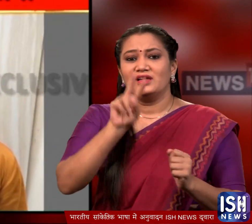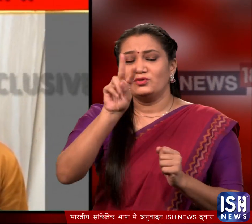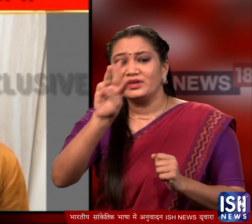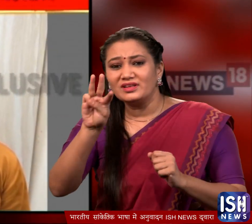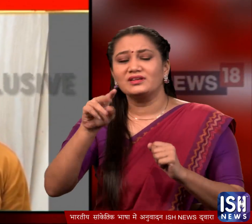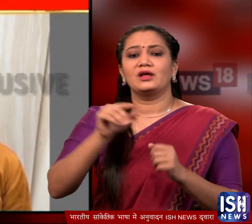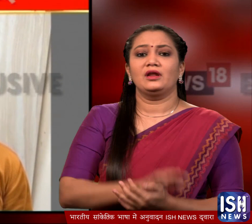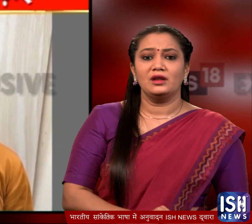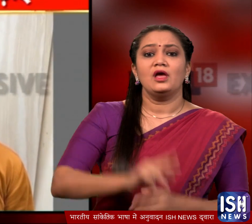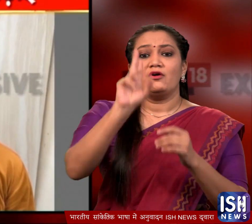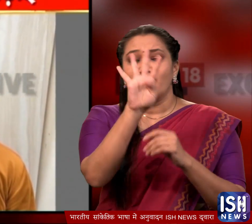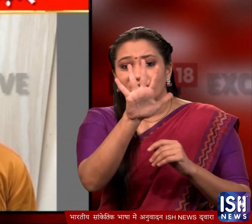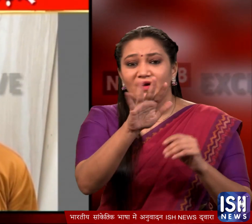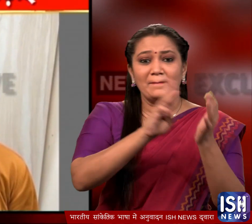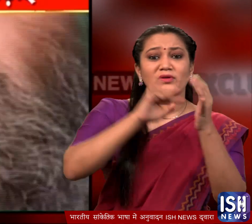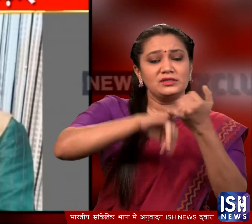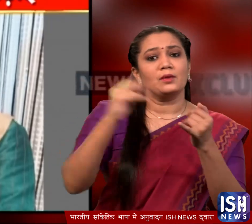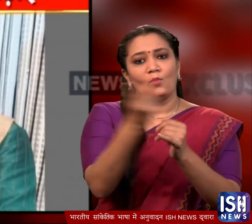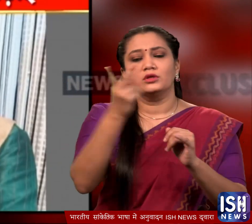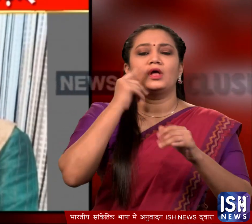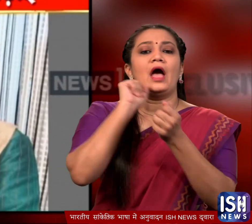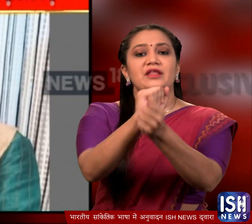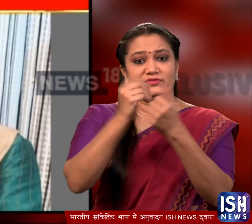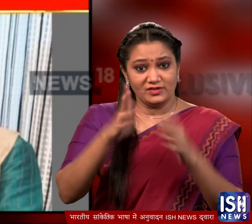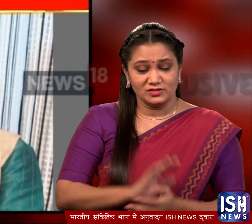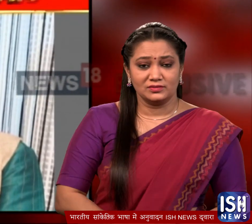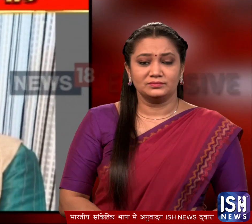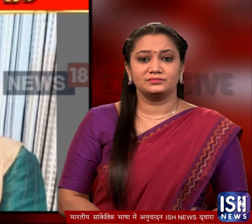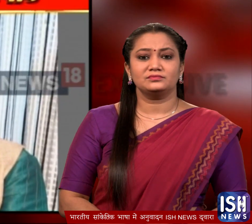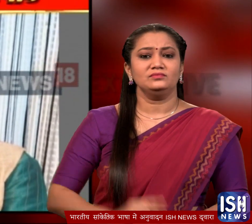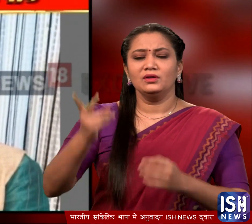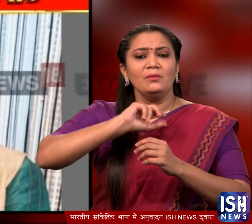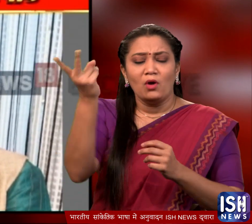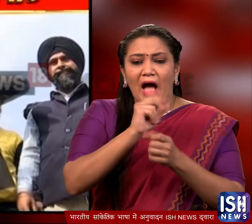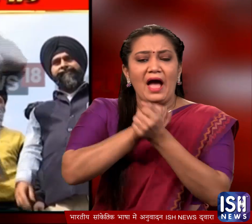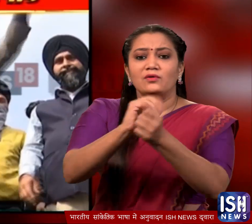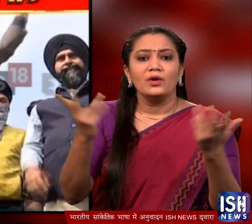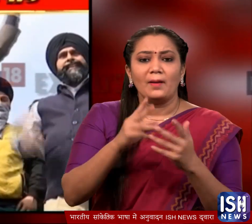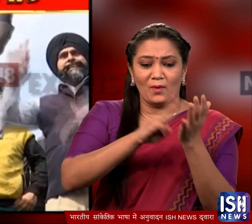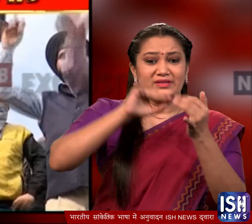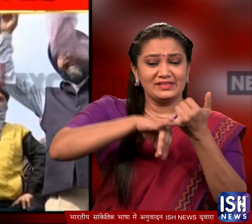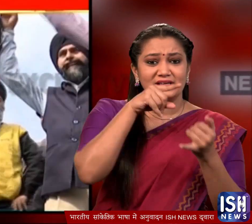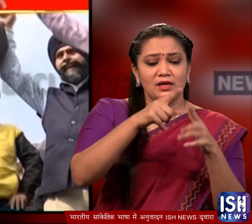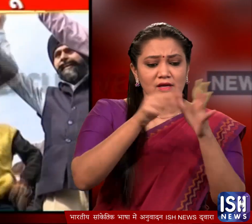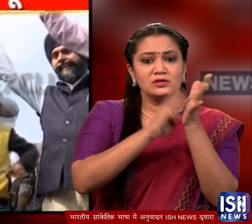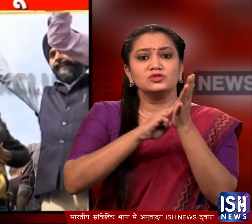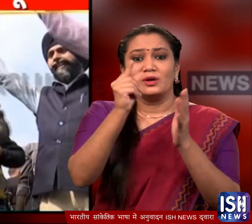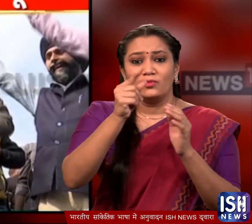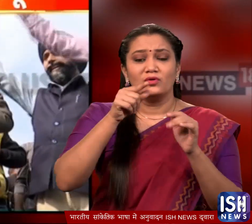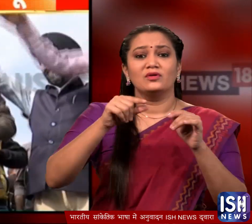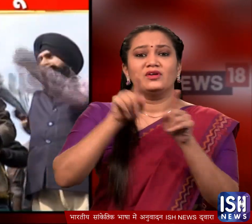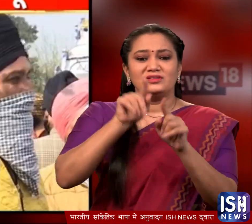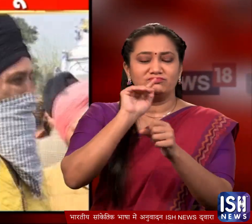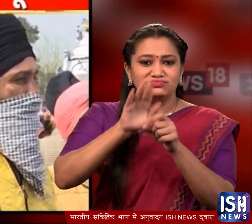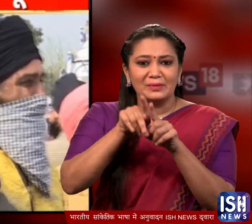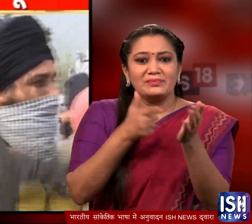मनदीप सिंह और 45 साल के मोहिंदर सिंह को जम्मू से गिरफ्तार किया। इनकी गिरफ्तारी पर हंगामा इसलिए हुआ क्योंकि मोहिंदर सिंह जम्मू में किसान संगठनों